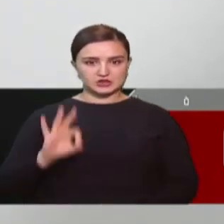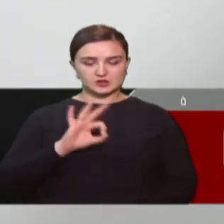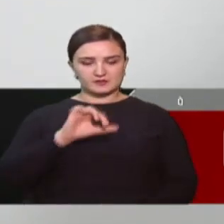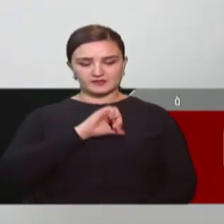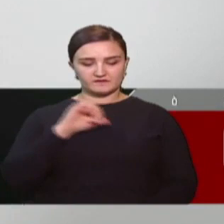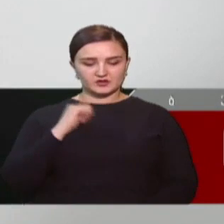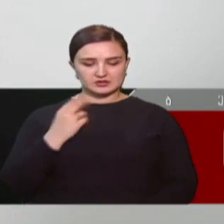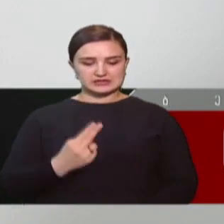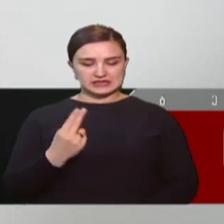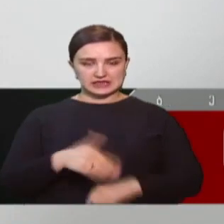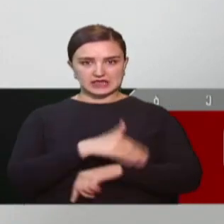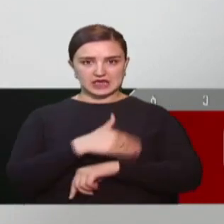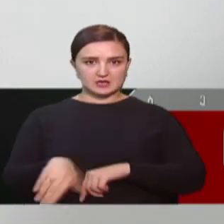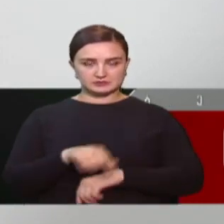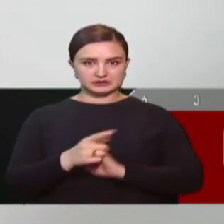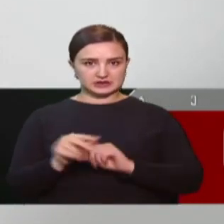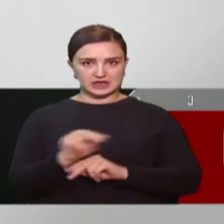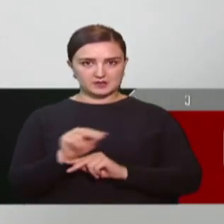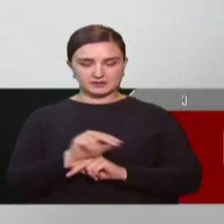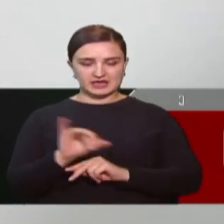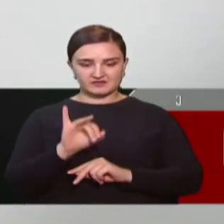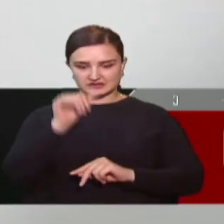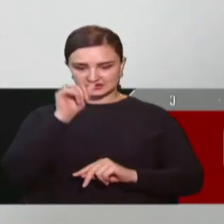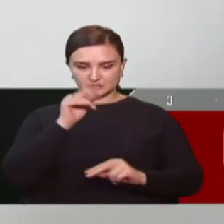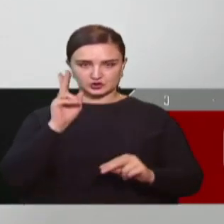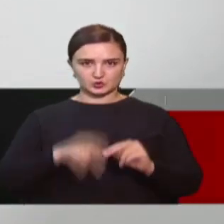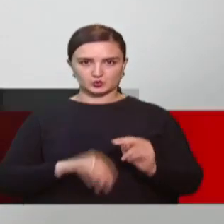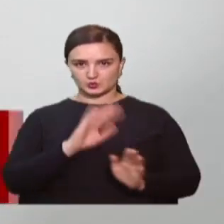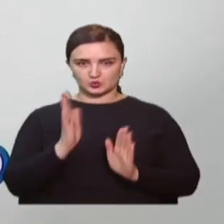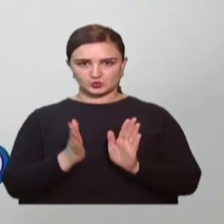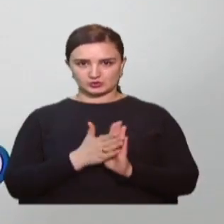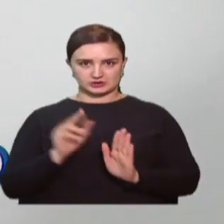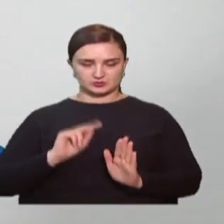Eretvis gamzeris reabilitatsiis dasruldes, ianuaris-tveshi dasruldeba srulis areabilitatsio samushaobi.